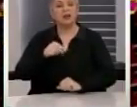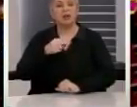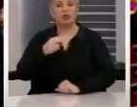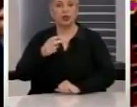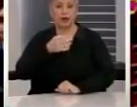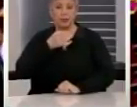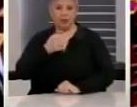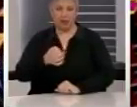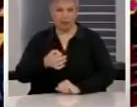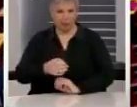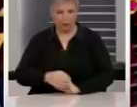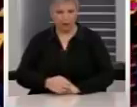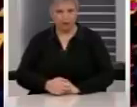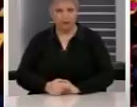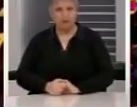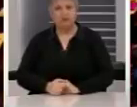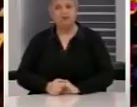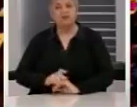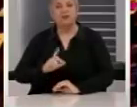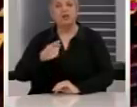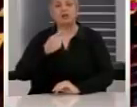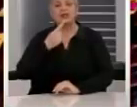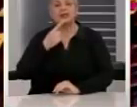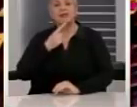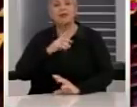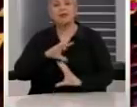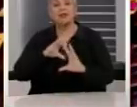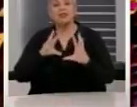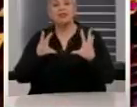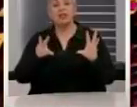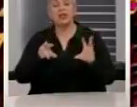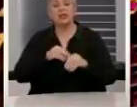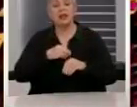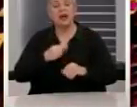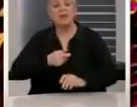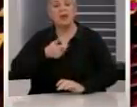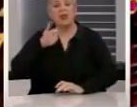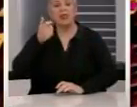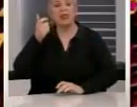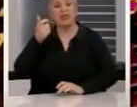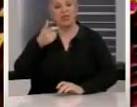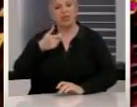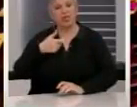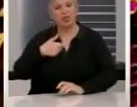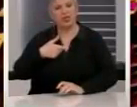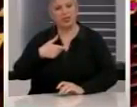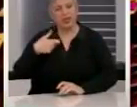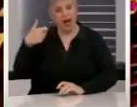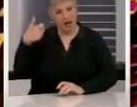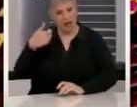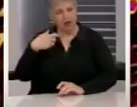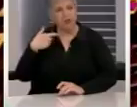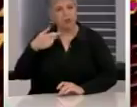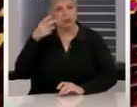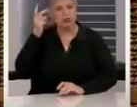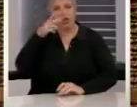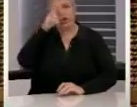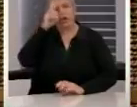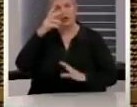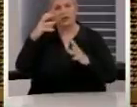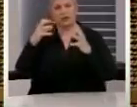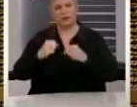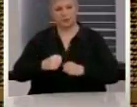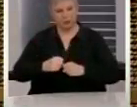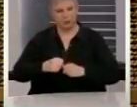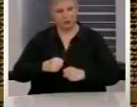Εσείς αναφερθήκατε μόνο στο κατοχικό δάνειο. Γνωρίζετε πολύ καλά και μας επιρρύψατε την ευθύνη, εν πάση περιπτώσει, ότι δεν